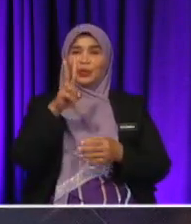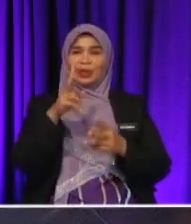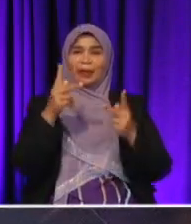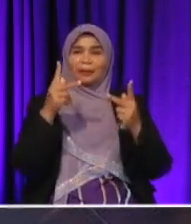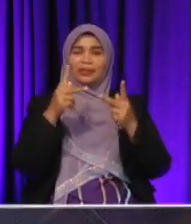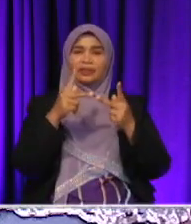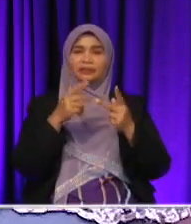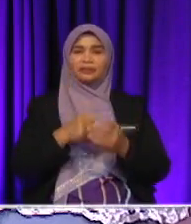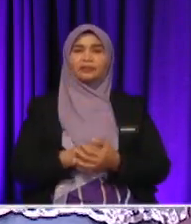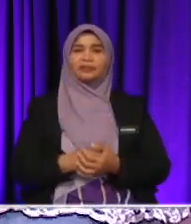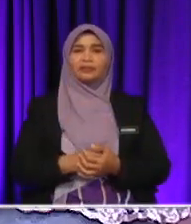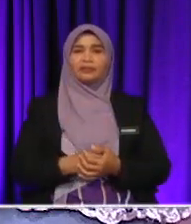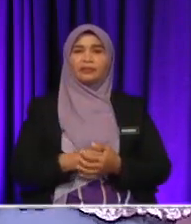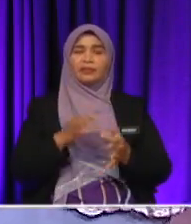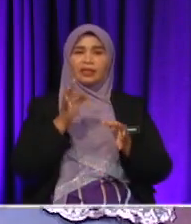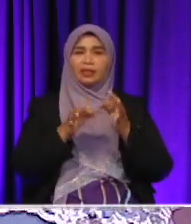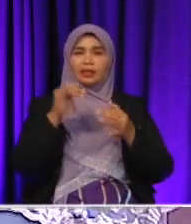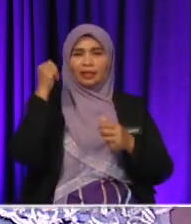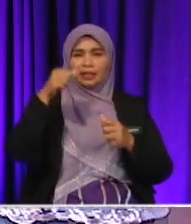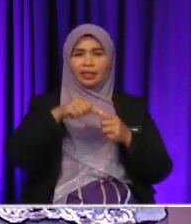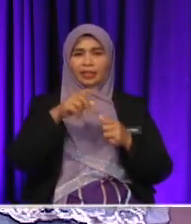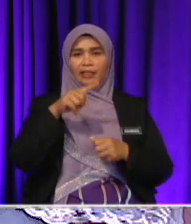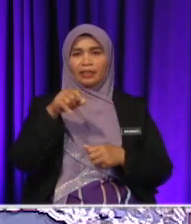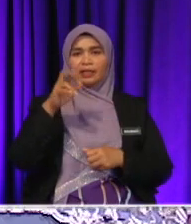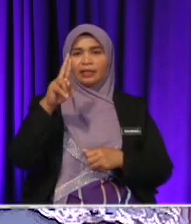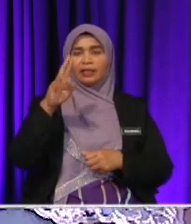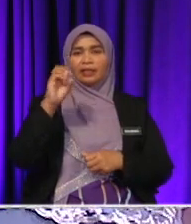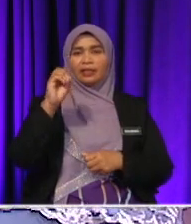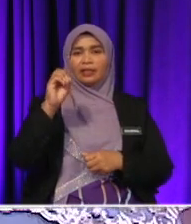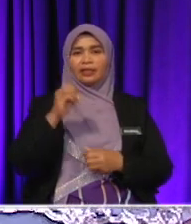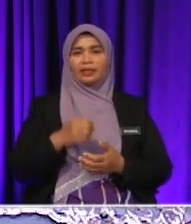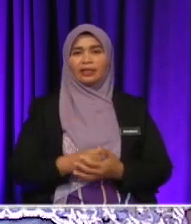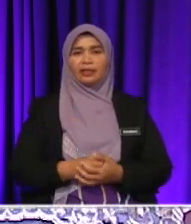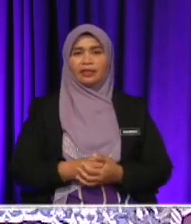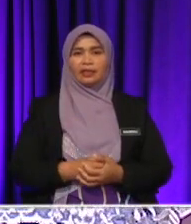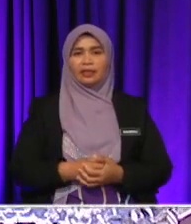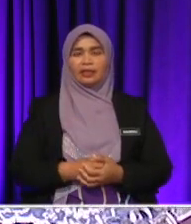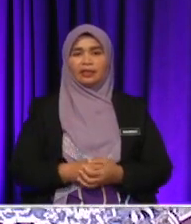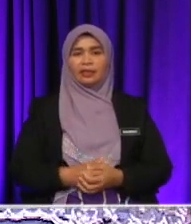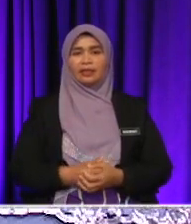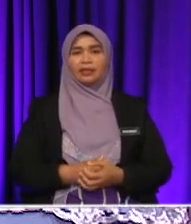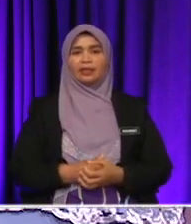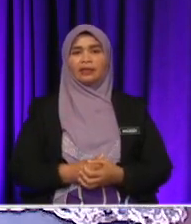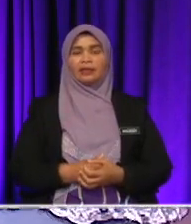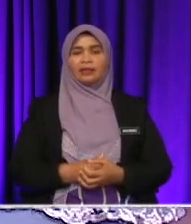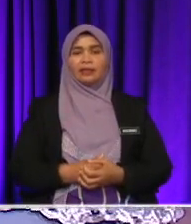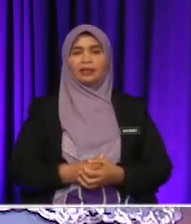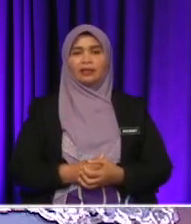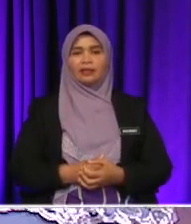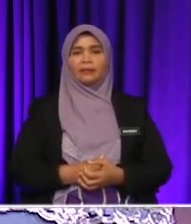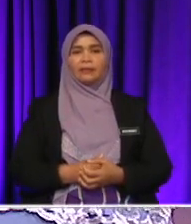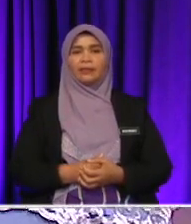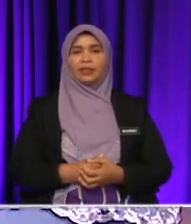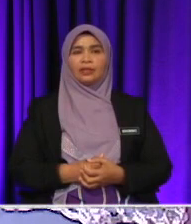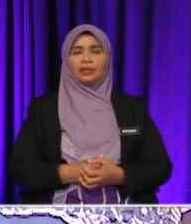Oke kalau ingat Zero ingat kosan yang kering ingat cactus dan ingatlah ciri-ciri kayak test oke itu adalah